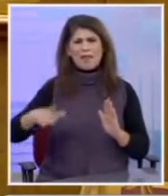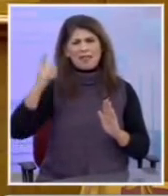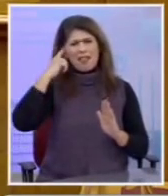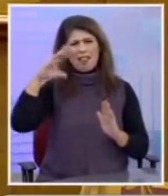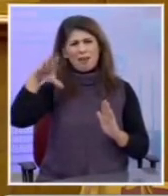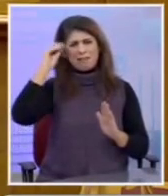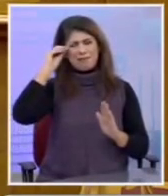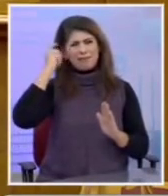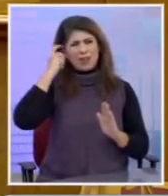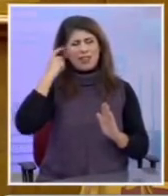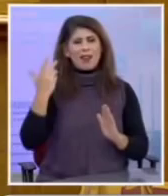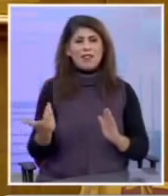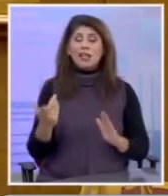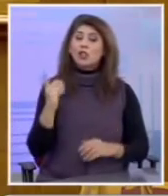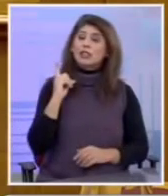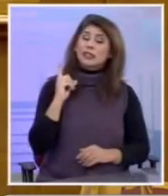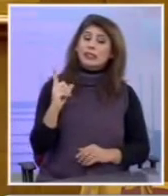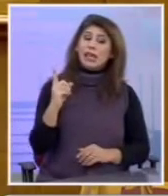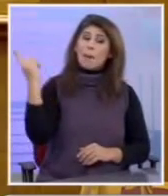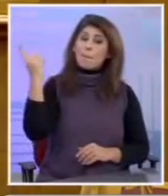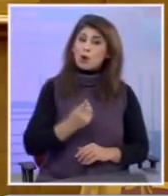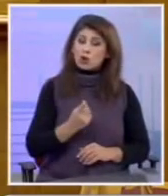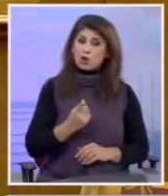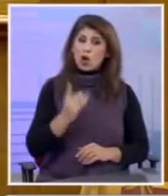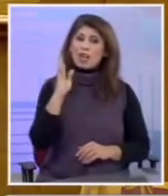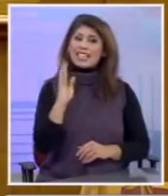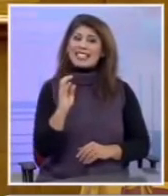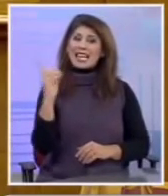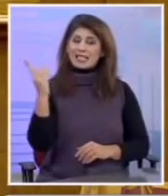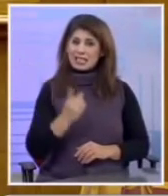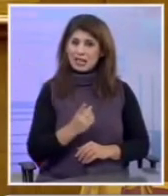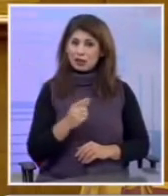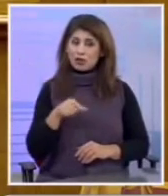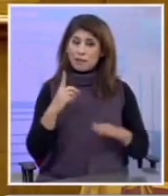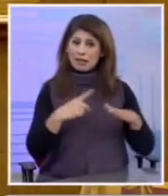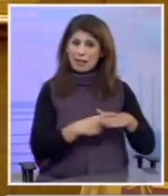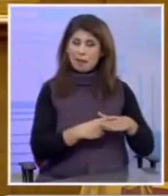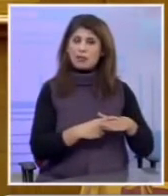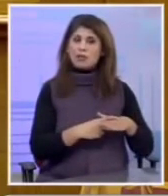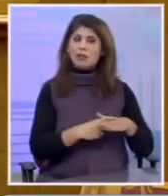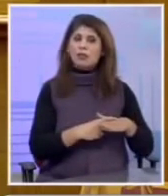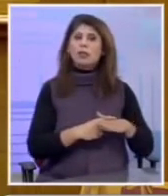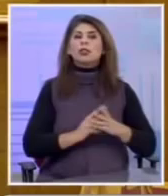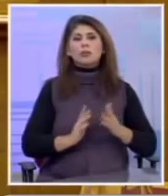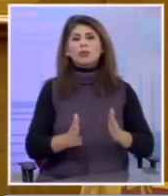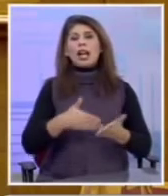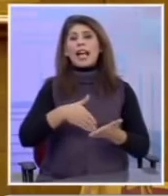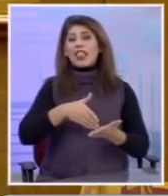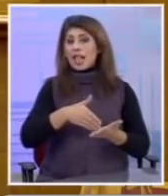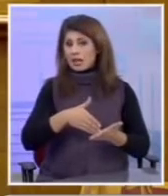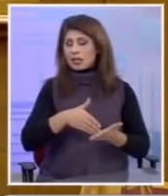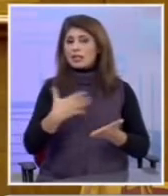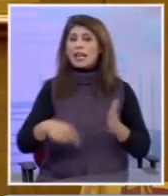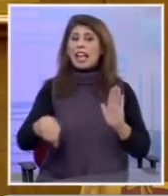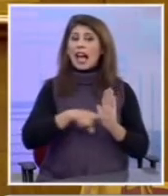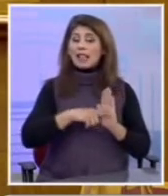αντιλαμβάνεται ότι ένα ποσοστό 40% σε μια τράπεζα που πάει σε εκαθάριση και έχει